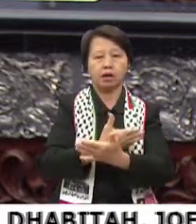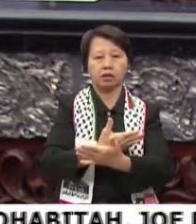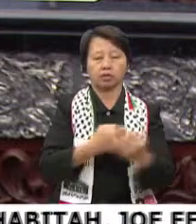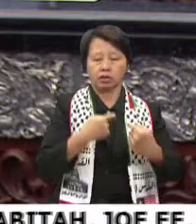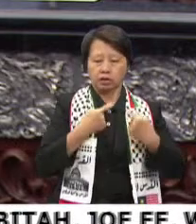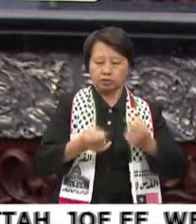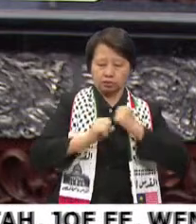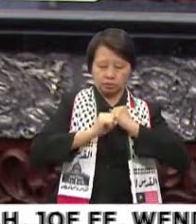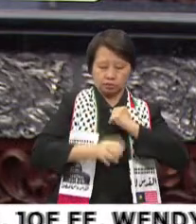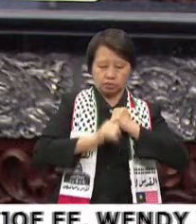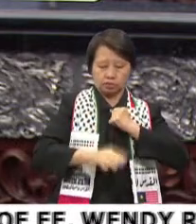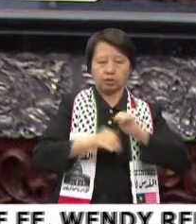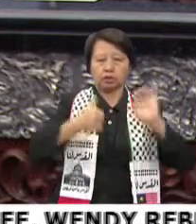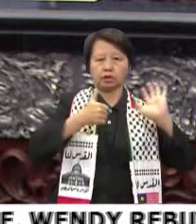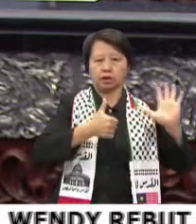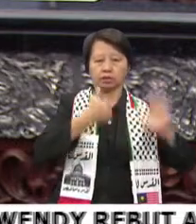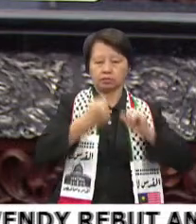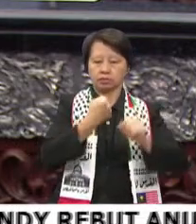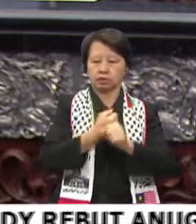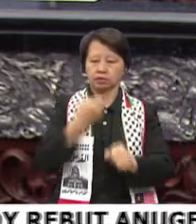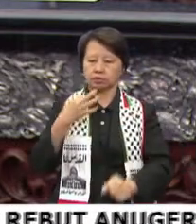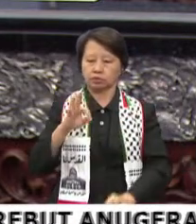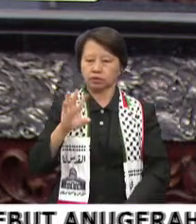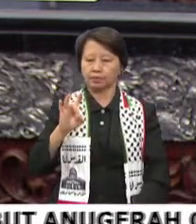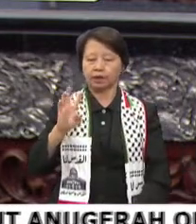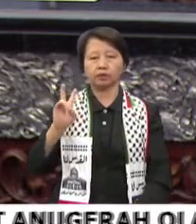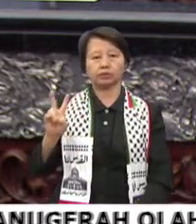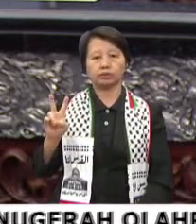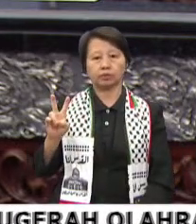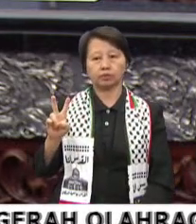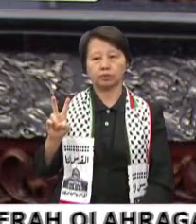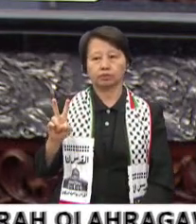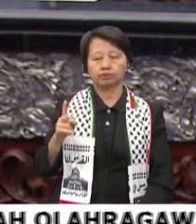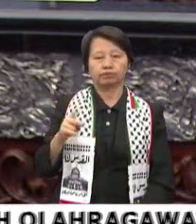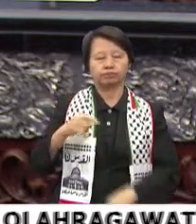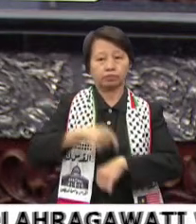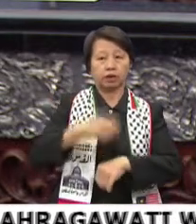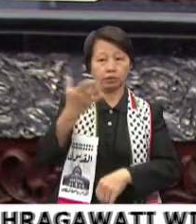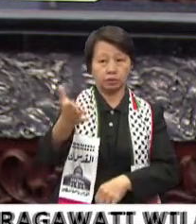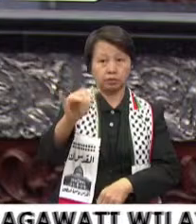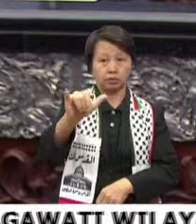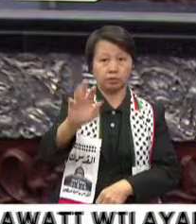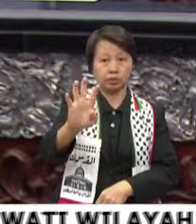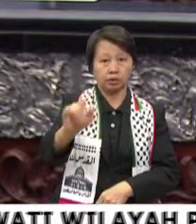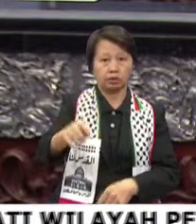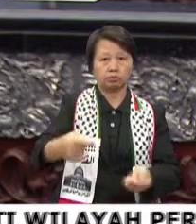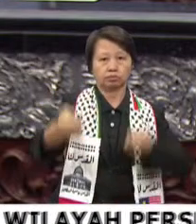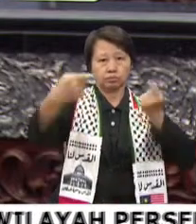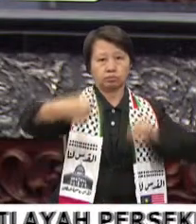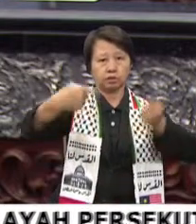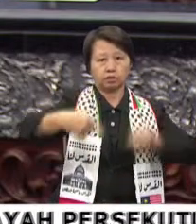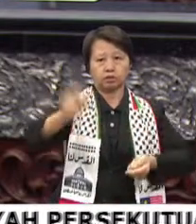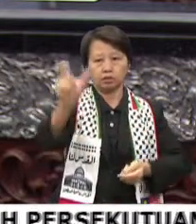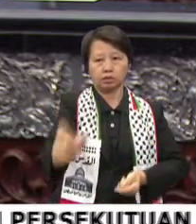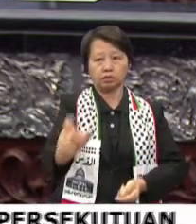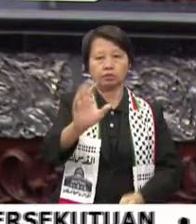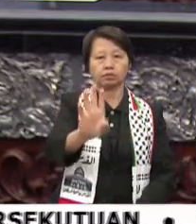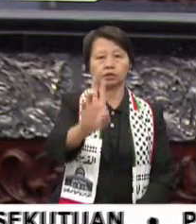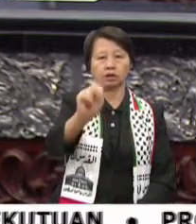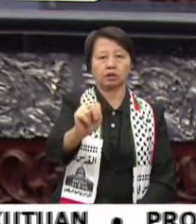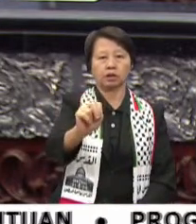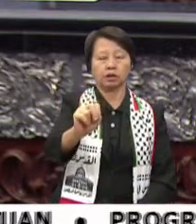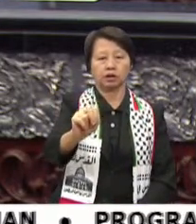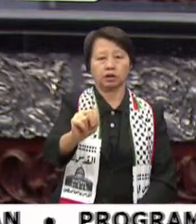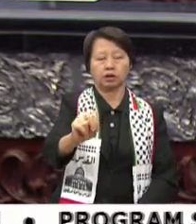kempen pilihan Raya umum keenam pada tahun 1982 ketika yang amat berhormat pmx bertanding sebagai calon barisan nasional